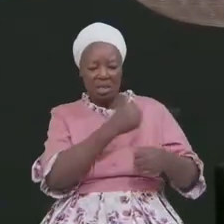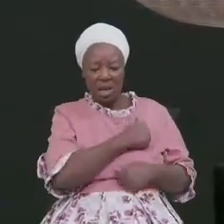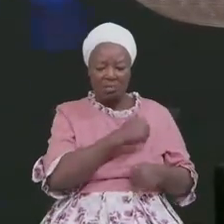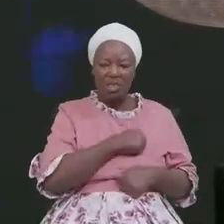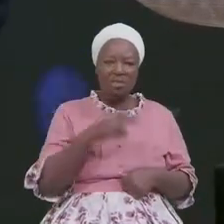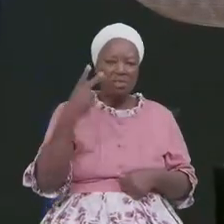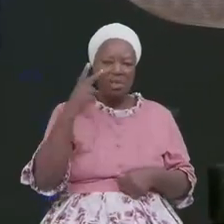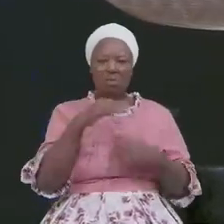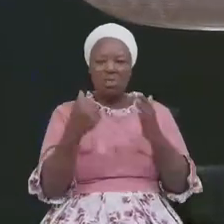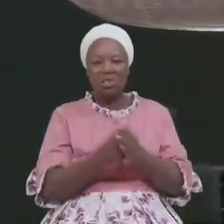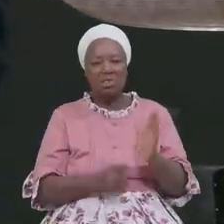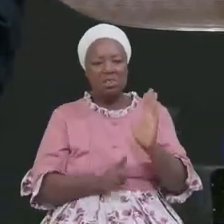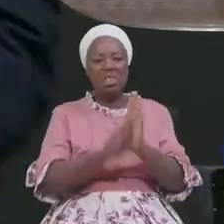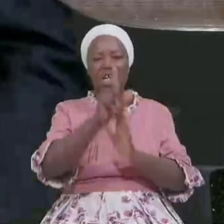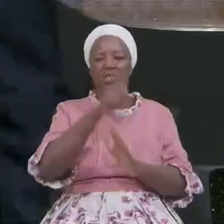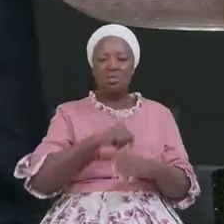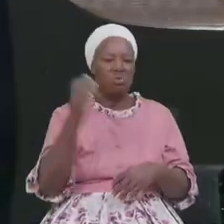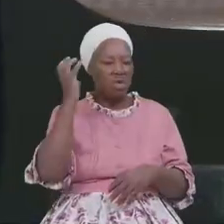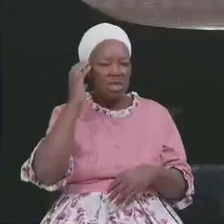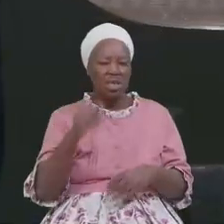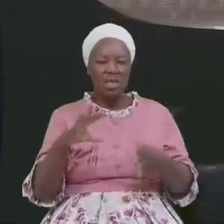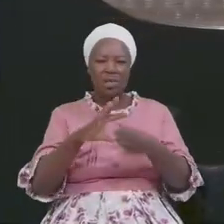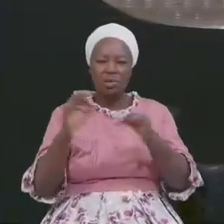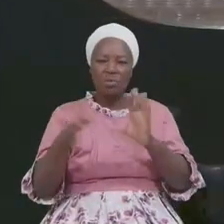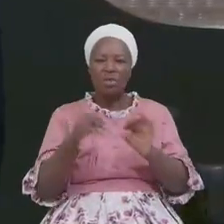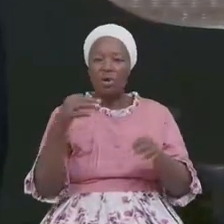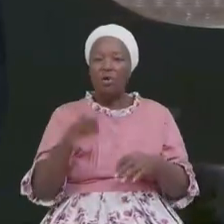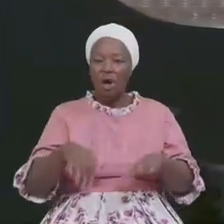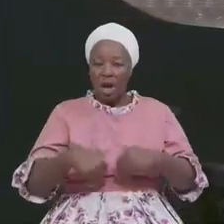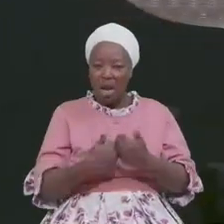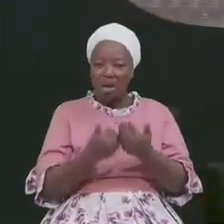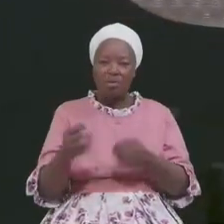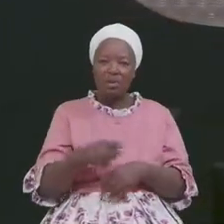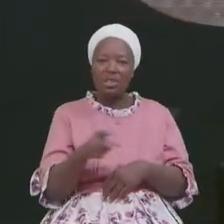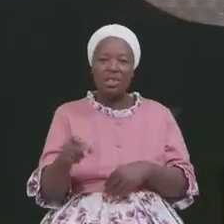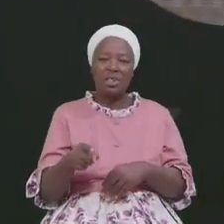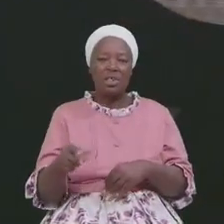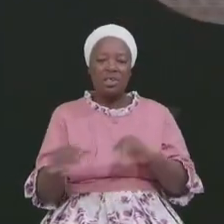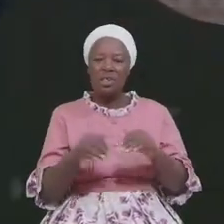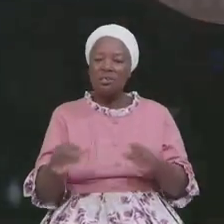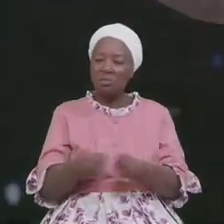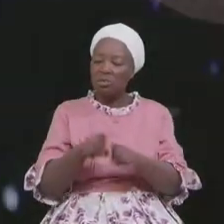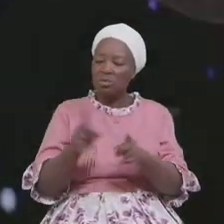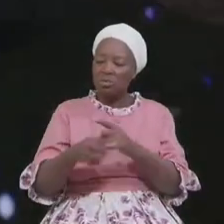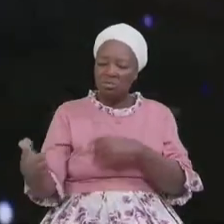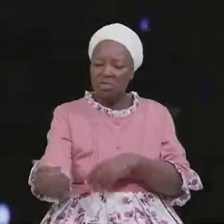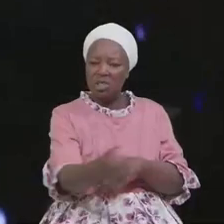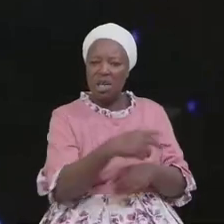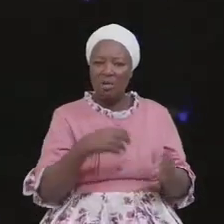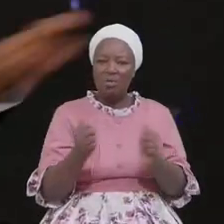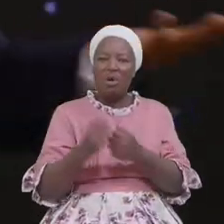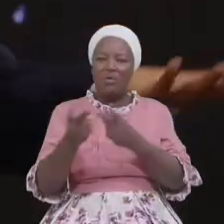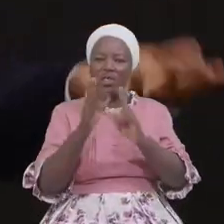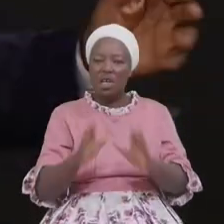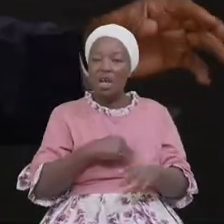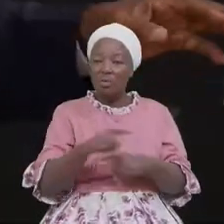les géants. Vous allez entendre des histoires de comment même ils se sont entretués entre eux avec les étrangers.